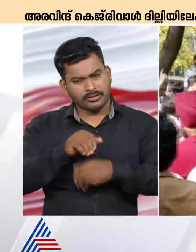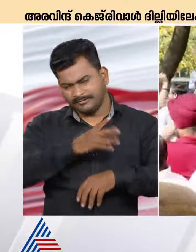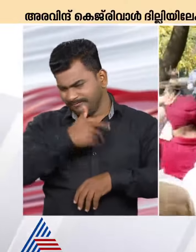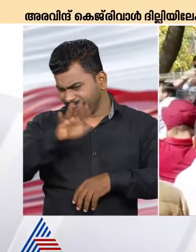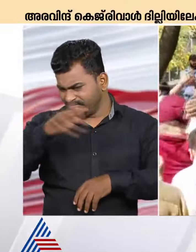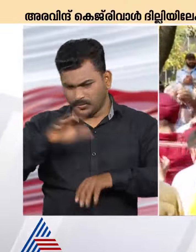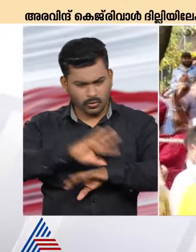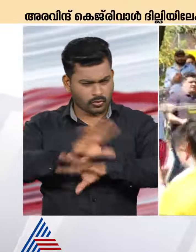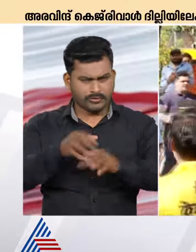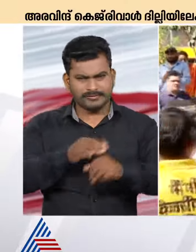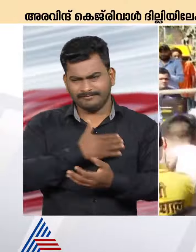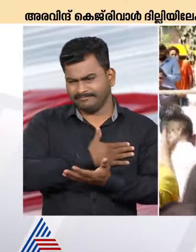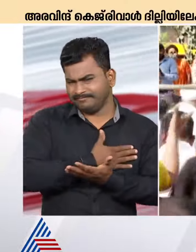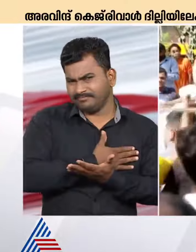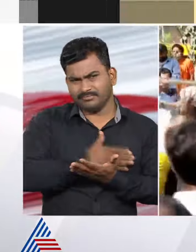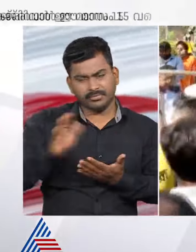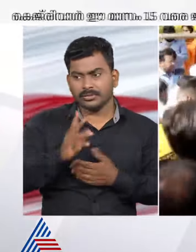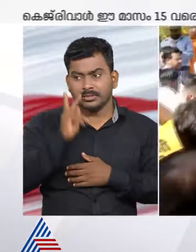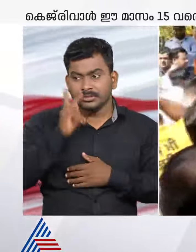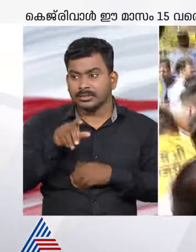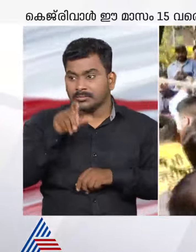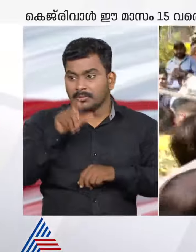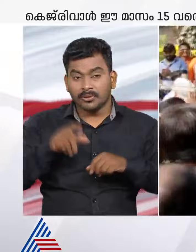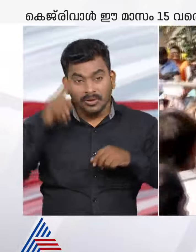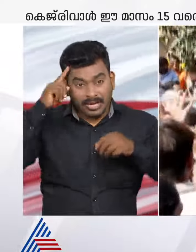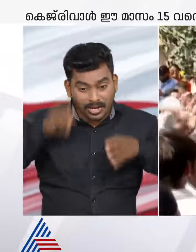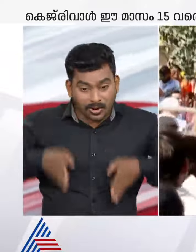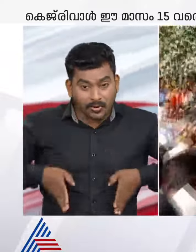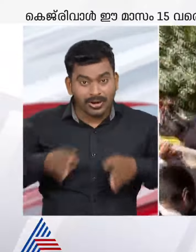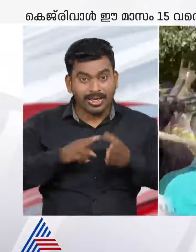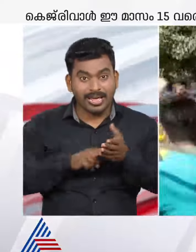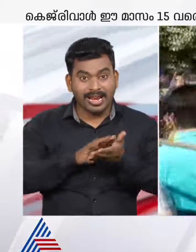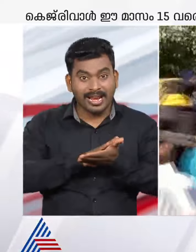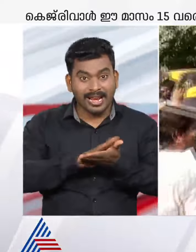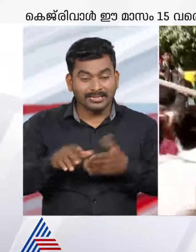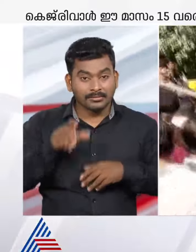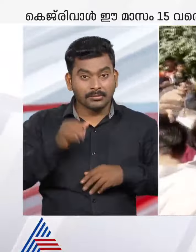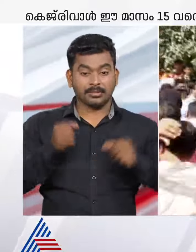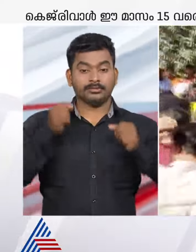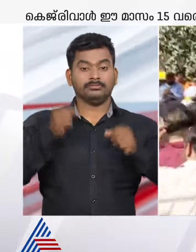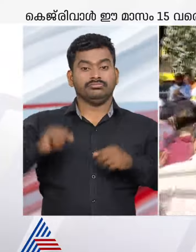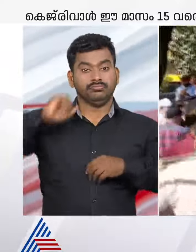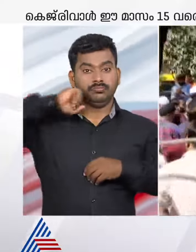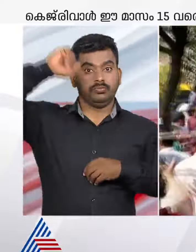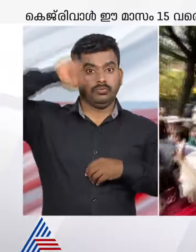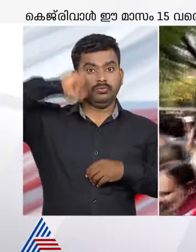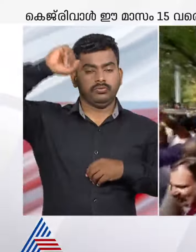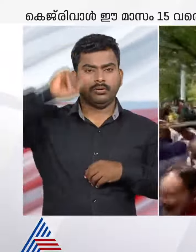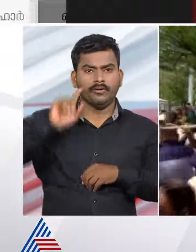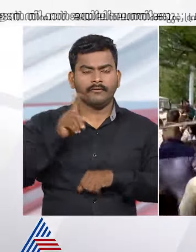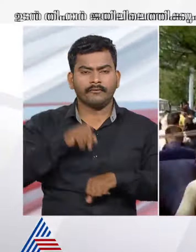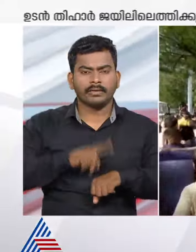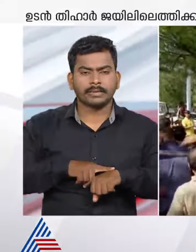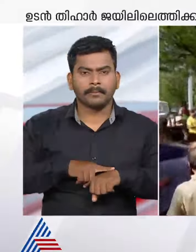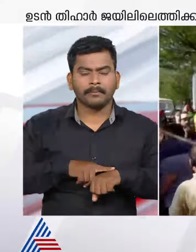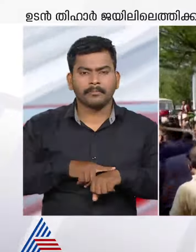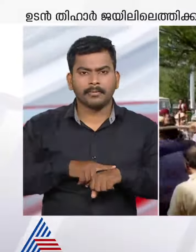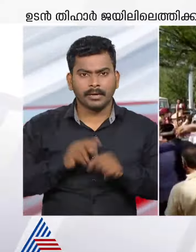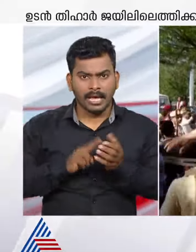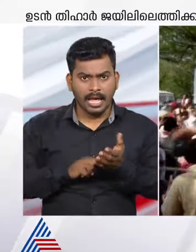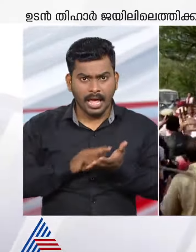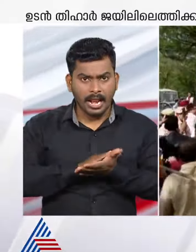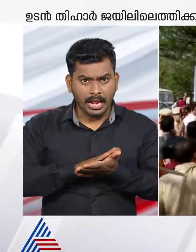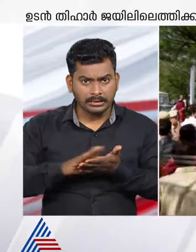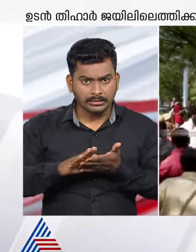ഇപ്പോൾ ശീതൽ ഇപ്പോൾ കാണാൻ കഴിയുന്നത് ദേശീയപാത കയ്യേറി പ്രവർത്തകർ പ്രതിഷേധിക്കുകയാണ് എന്നതാണ്. ആദ്യമായാണ് ഇത്തരത്തിൽ ദേശീയപാത